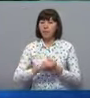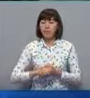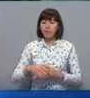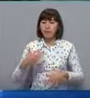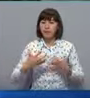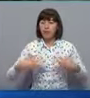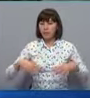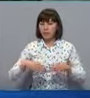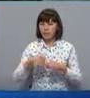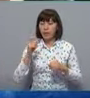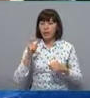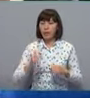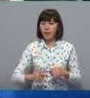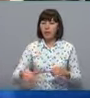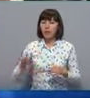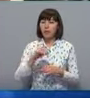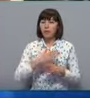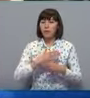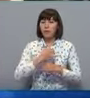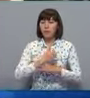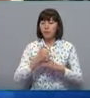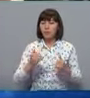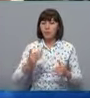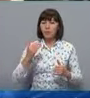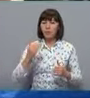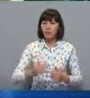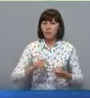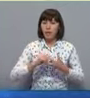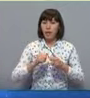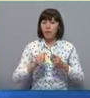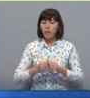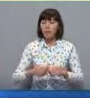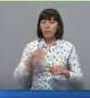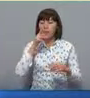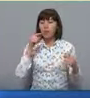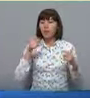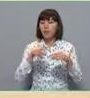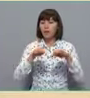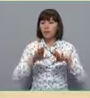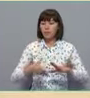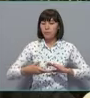тұрмысы төмен отбасыларына барынша көмек көрсетіп, олардың түйткілді мәселелерін дер кезінде шешуге